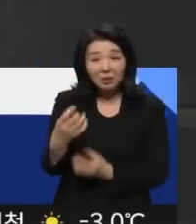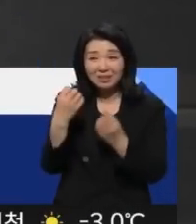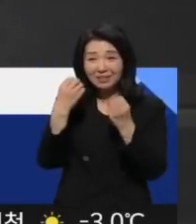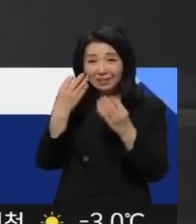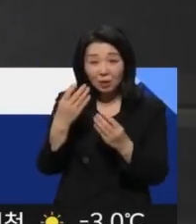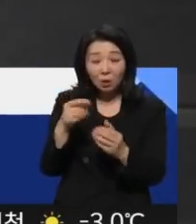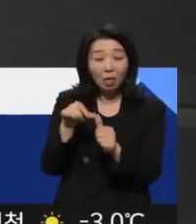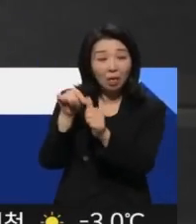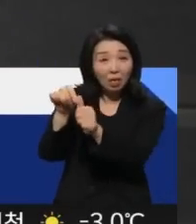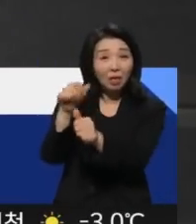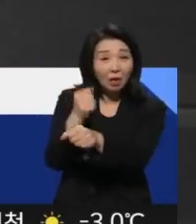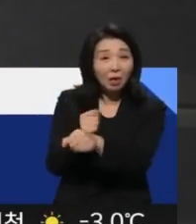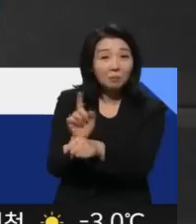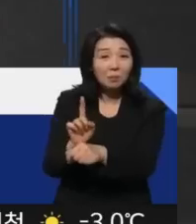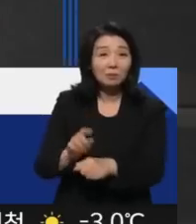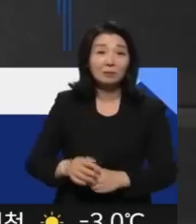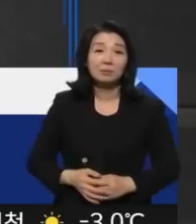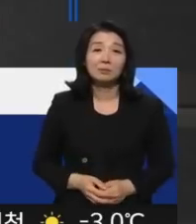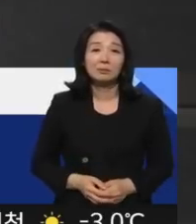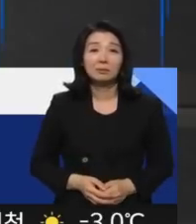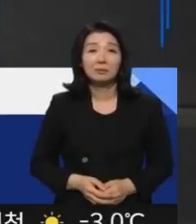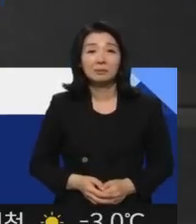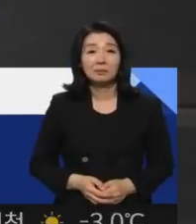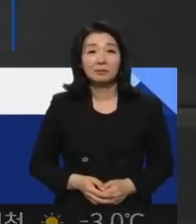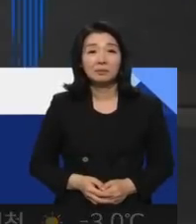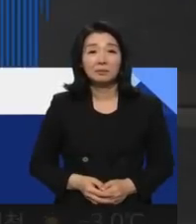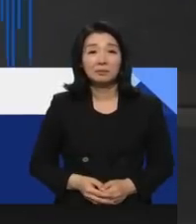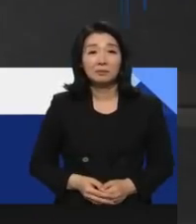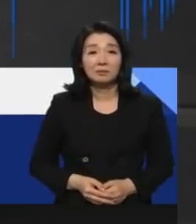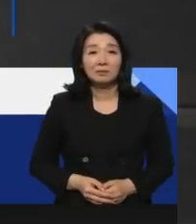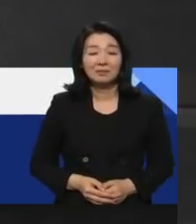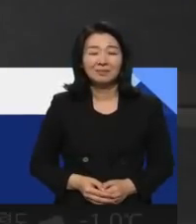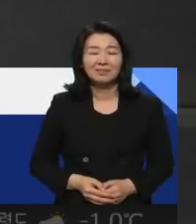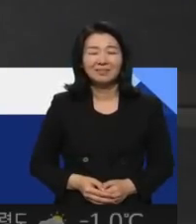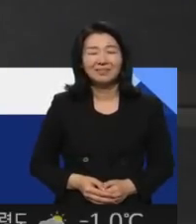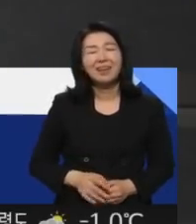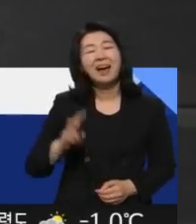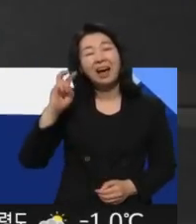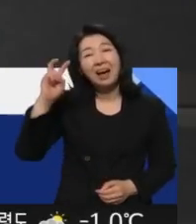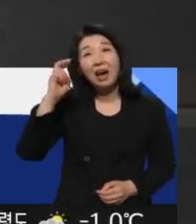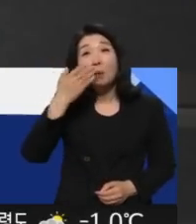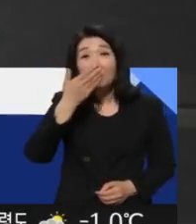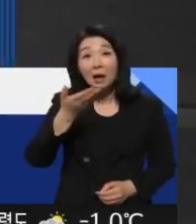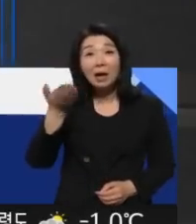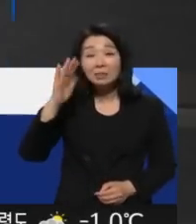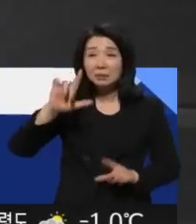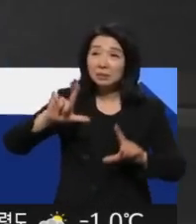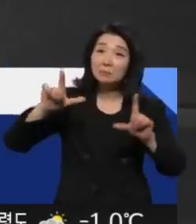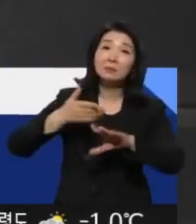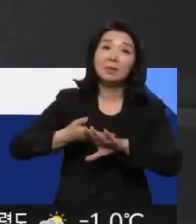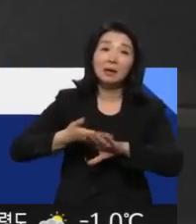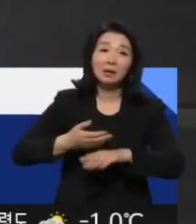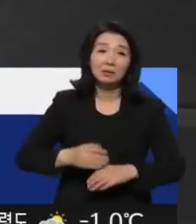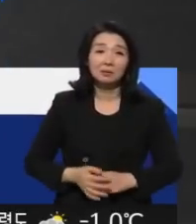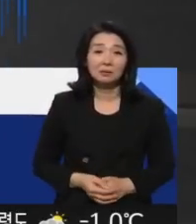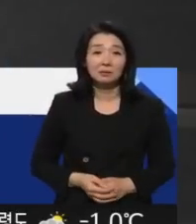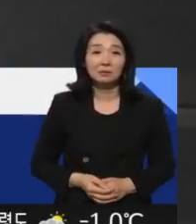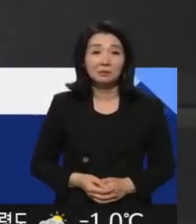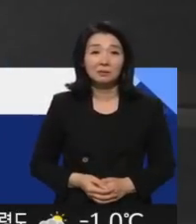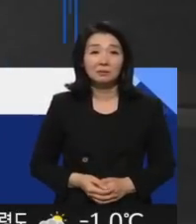설인 것 같더라고요. 그런 뭐 가정은 얼마든지 할 수는 있죠. 현실적이지 않습니까? 그 가정은?